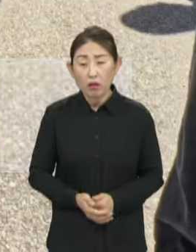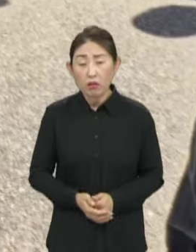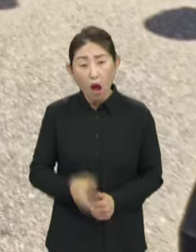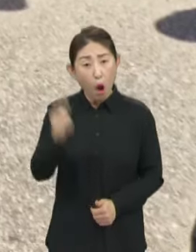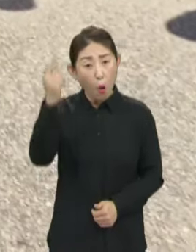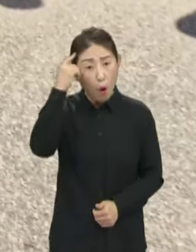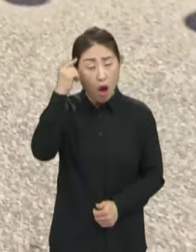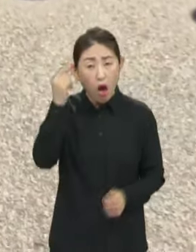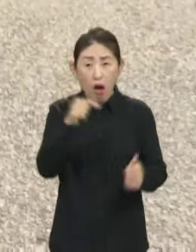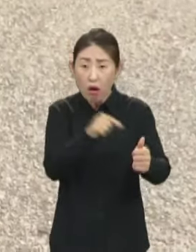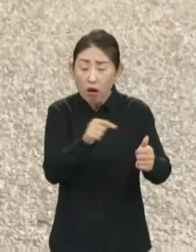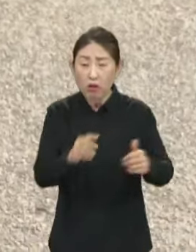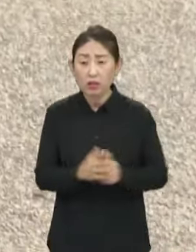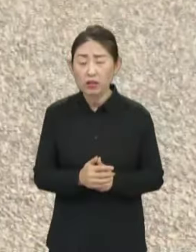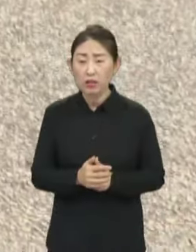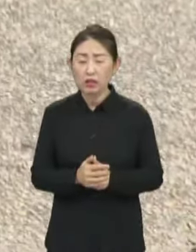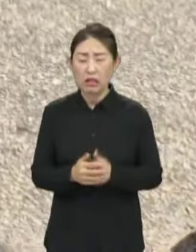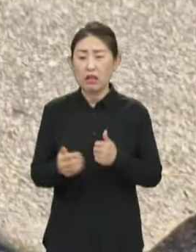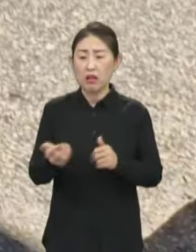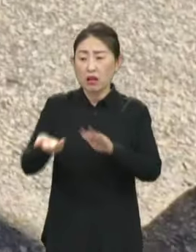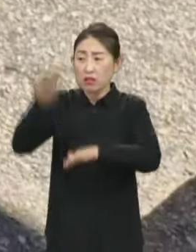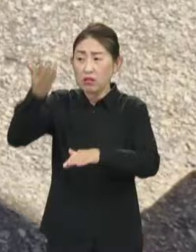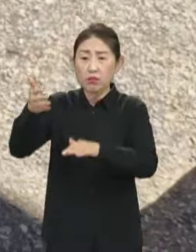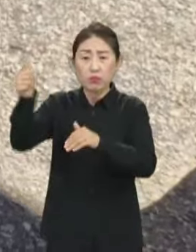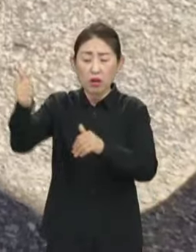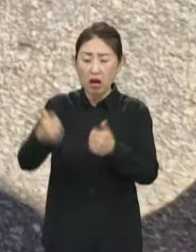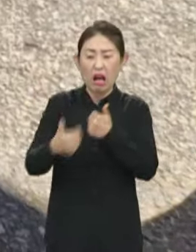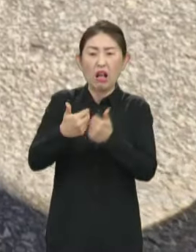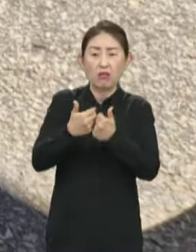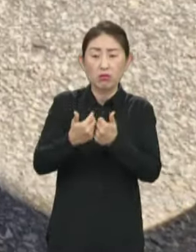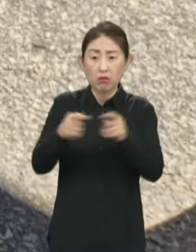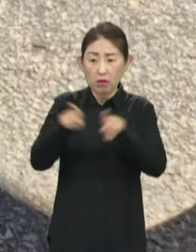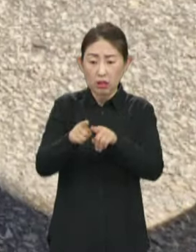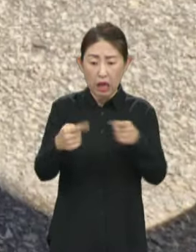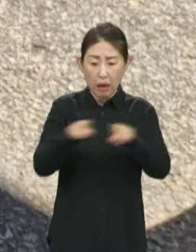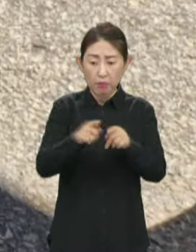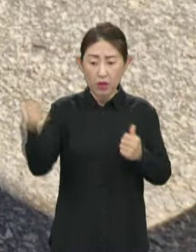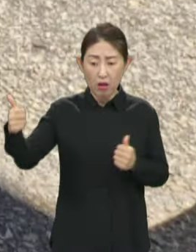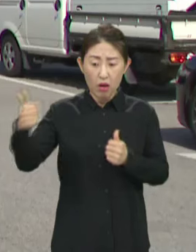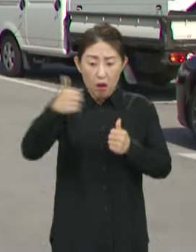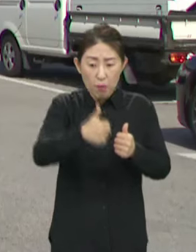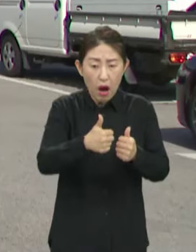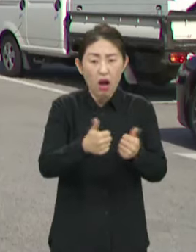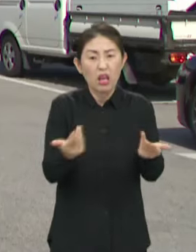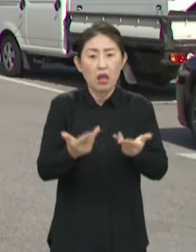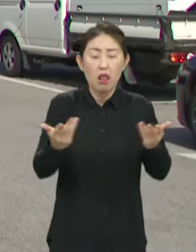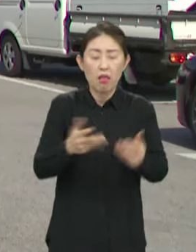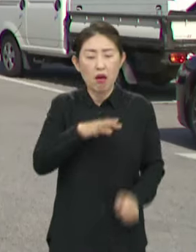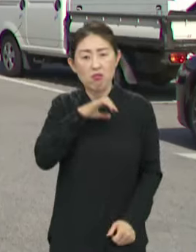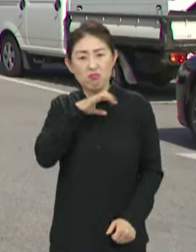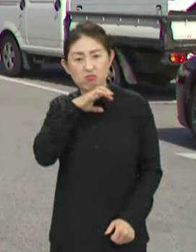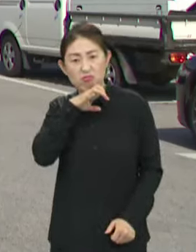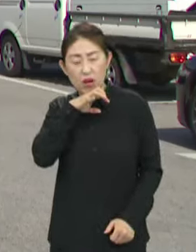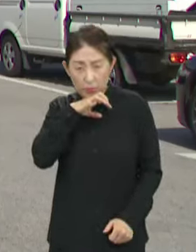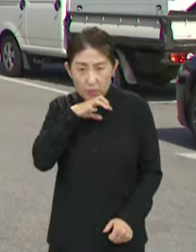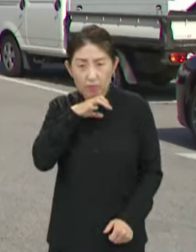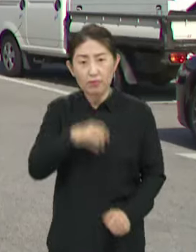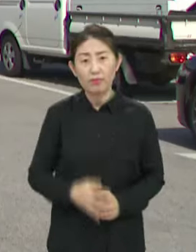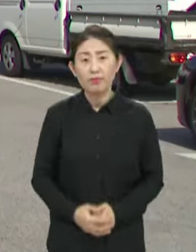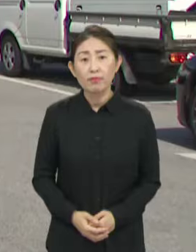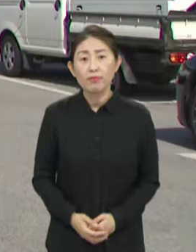경찰 조사에서 A씨는 갈등이 있던 상급자를 같은 부서에 인사 발령낸 것에 불만을 가져 범행을